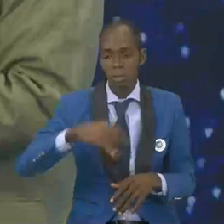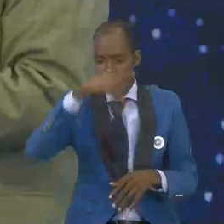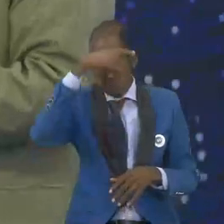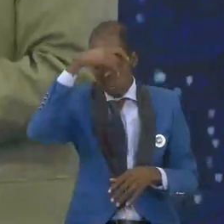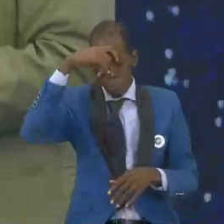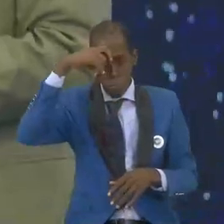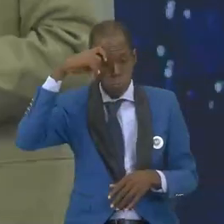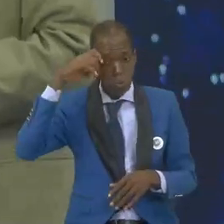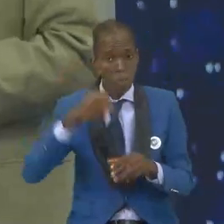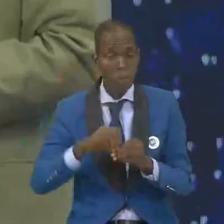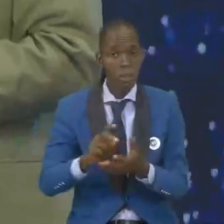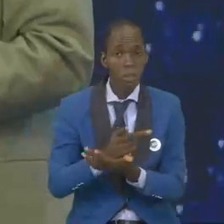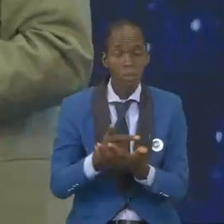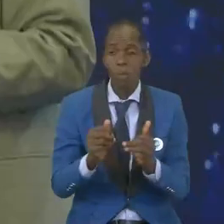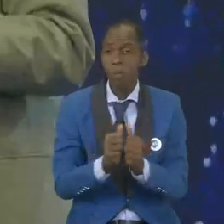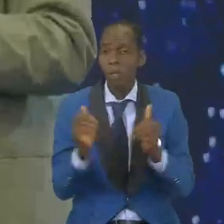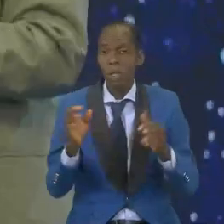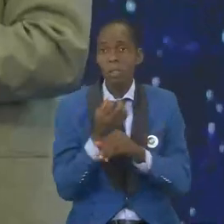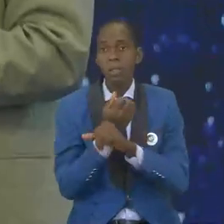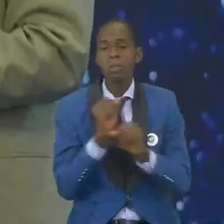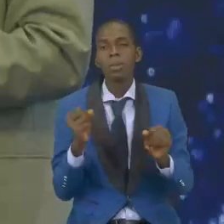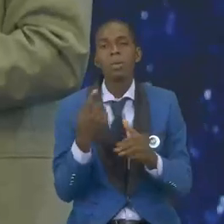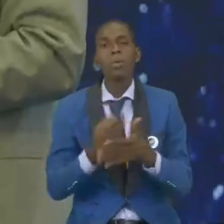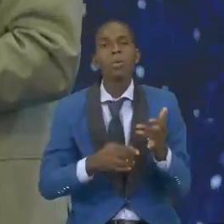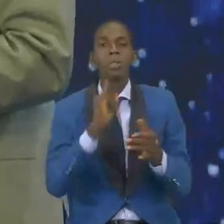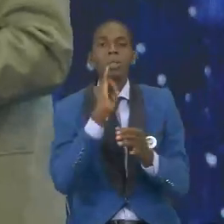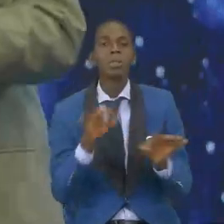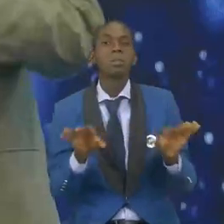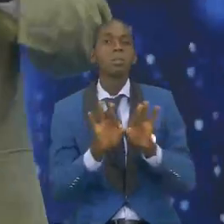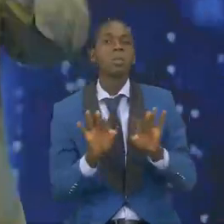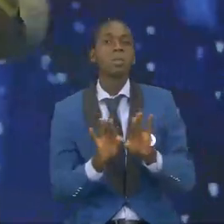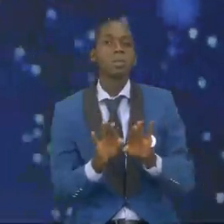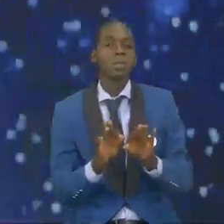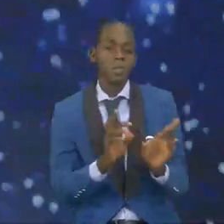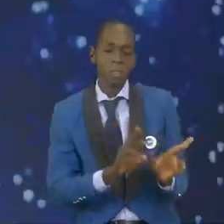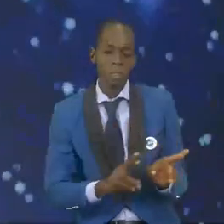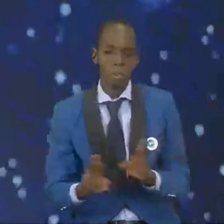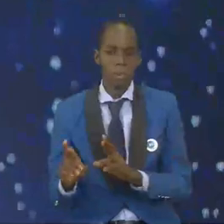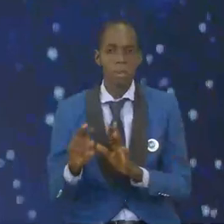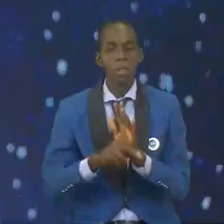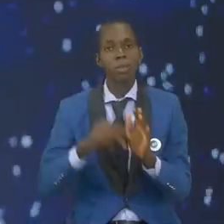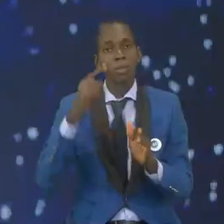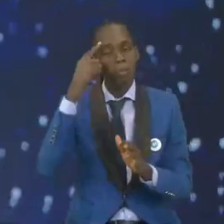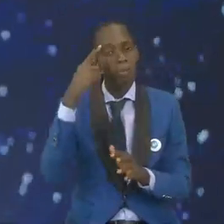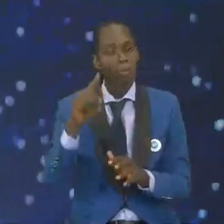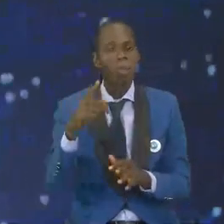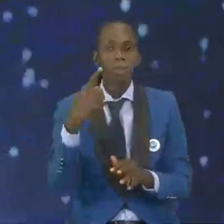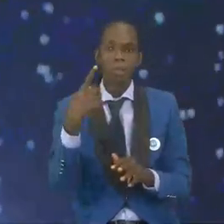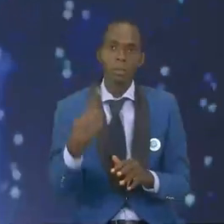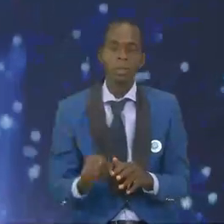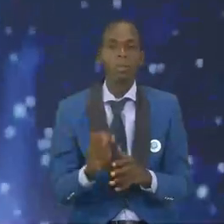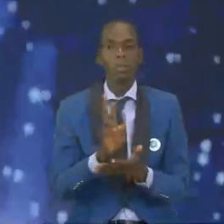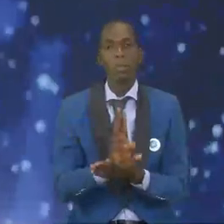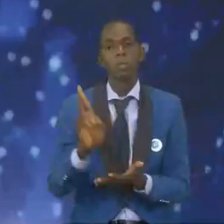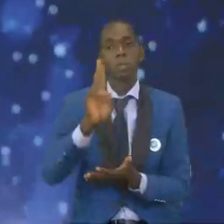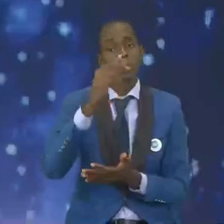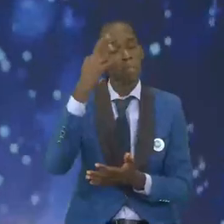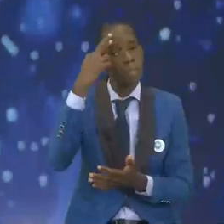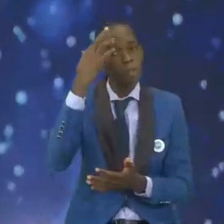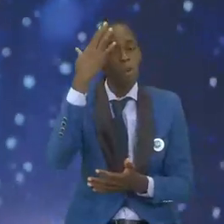l'utilité? La préparation pour l'enlèvement. La raison pour laquelle nous venons à la